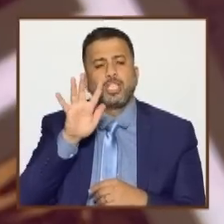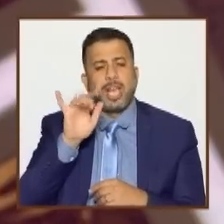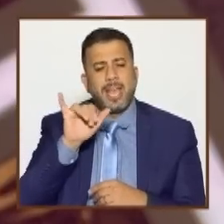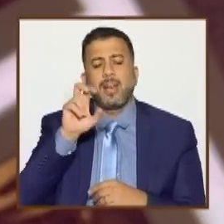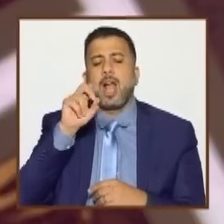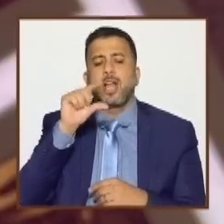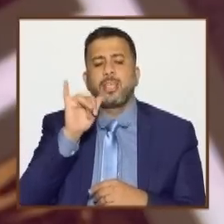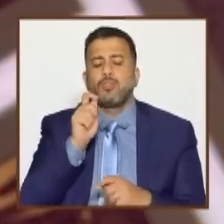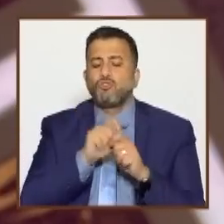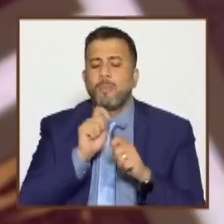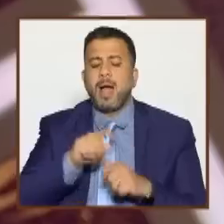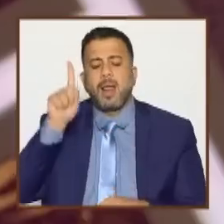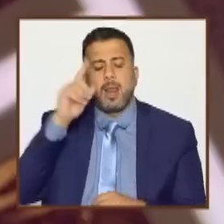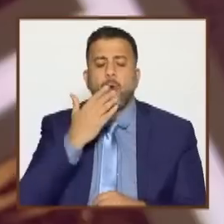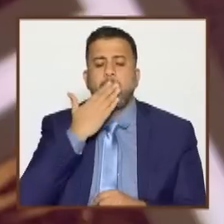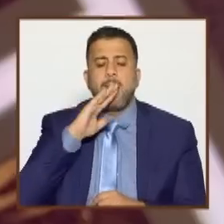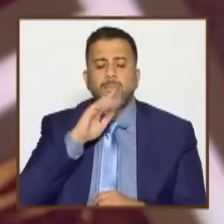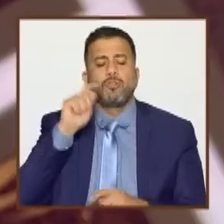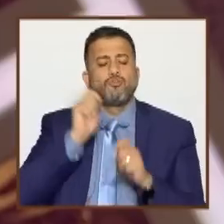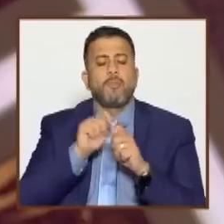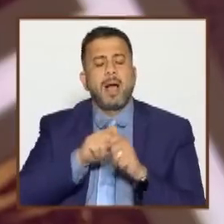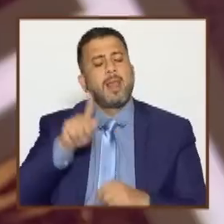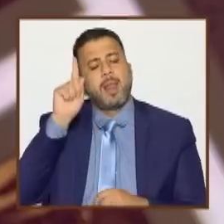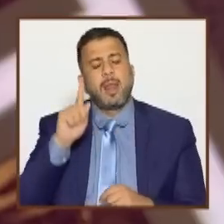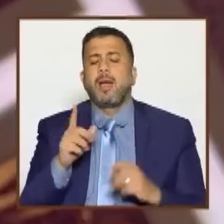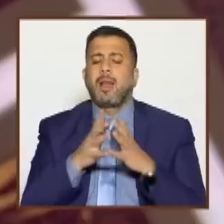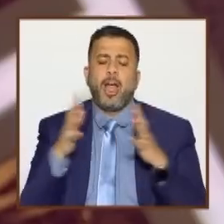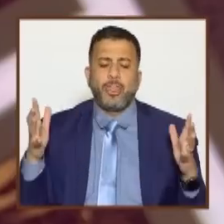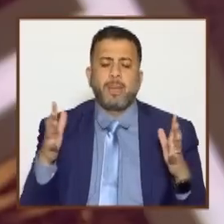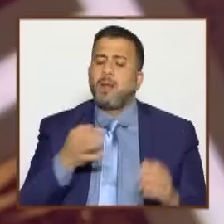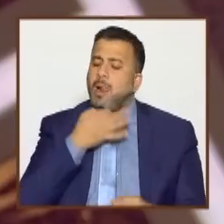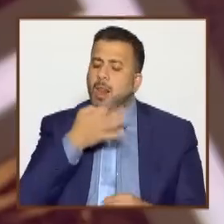وبحمده سبحان الله العظيم. فالأمر واسع في هذا يا أبو خالد، تقبل الله منك.